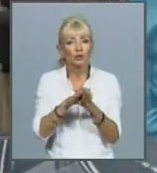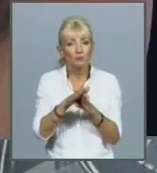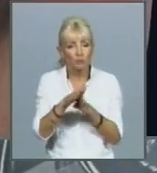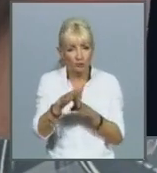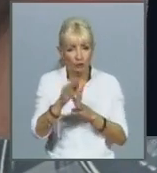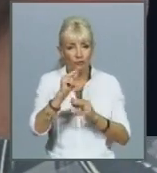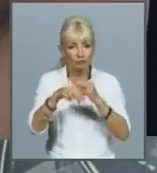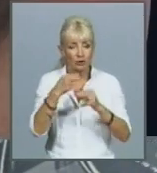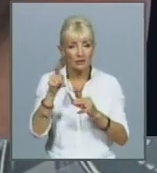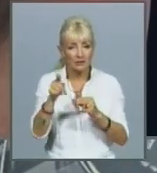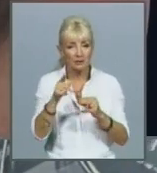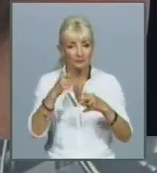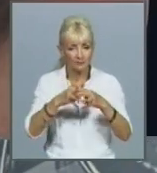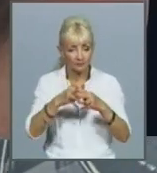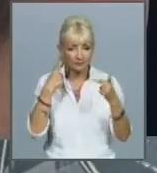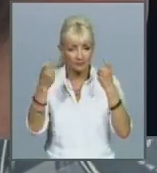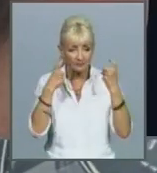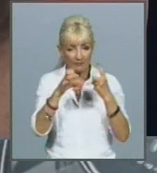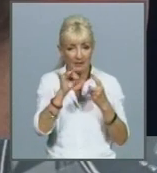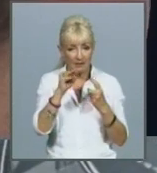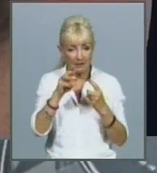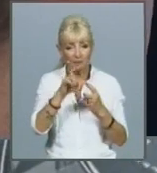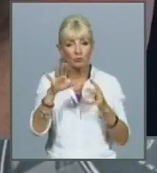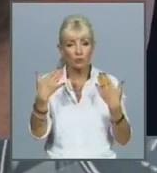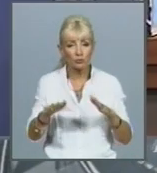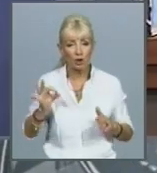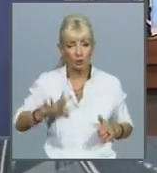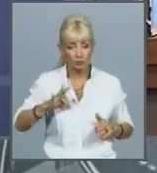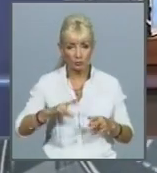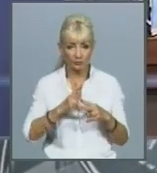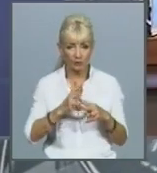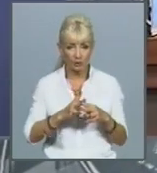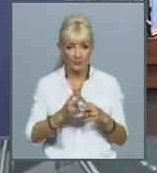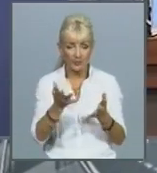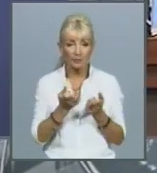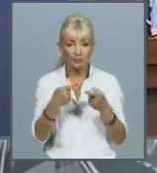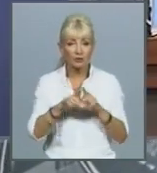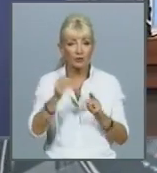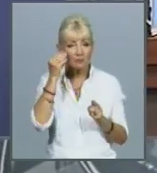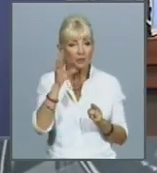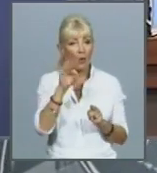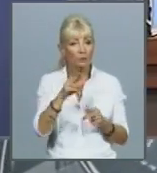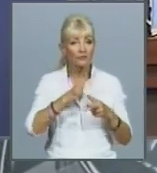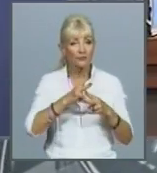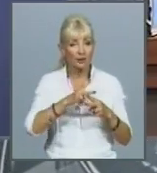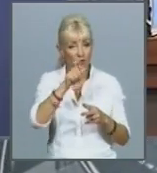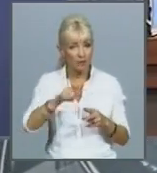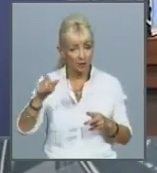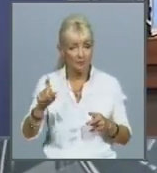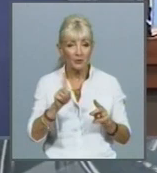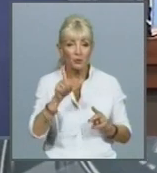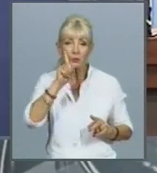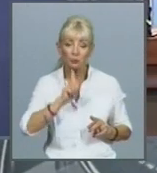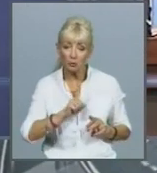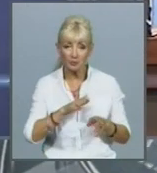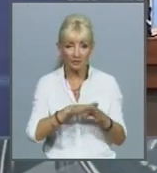ті медичні інформаційні системи, які вже використовують лікарі. Отримали також думку від лікарів, що все-таки зручніше